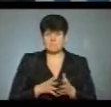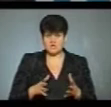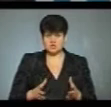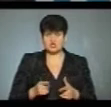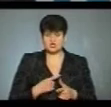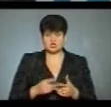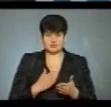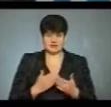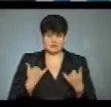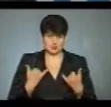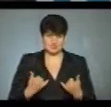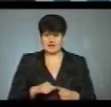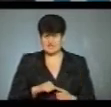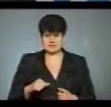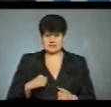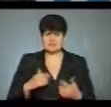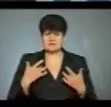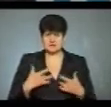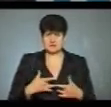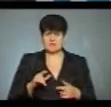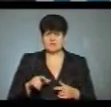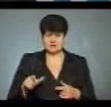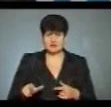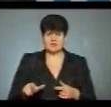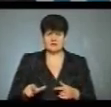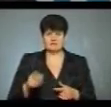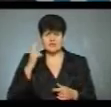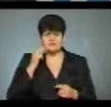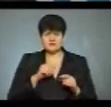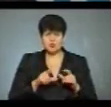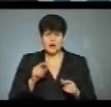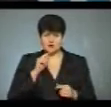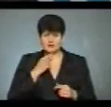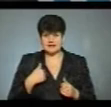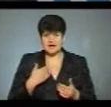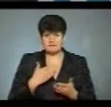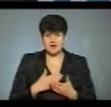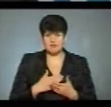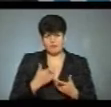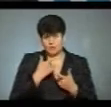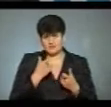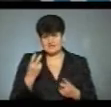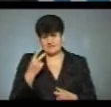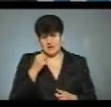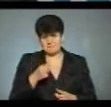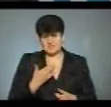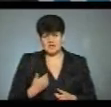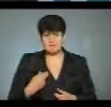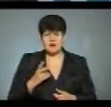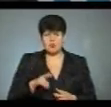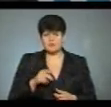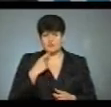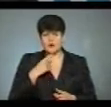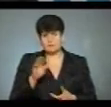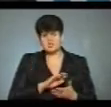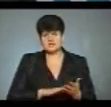сьогодні. Я сам звільняв людей в Київській школі економіці. Як я звільняв? Я мав попередити за 2 місяці. Я приходив і казав: